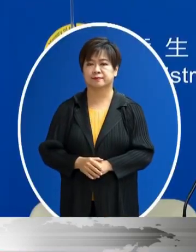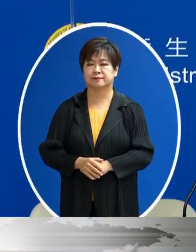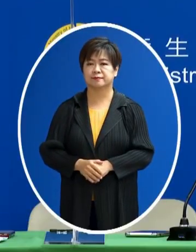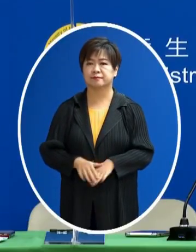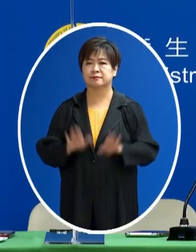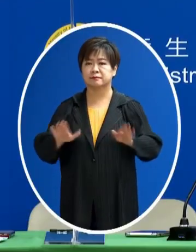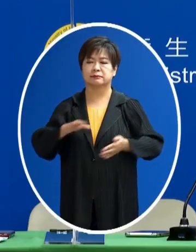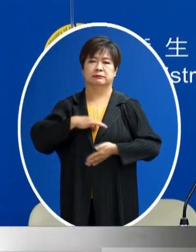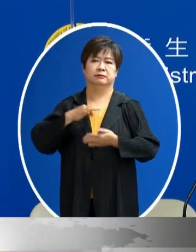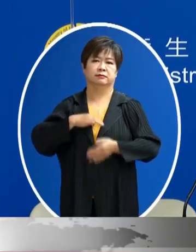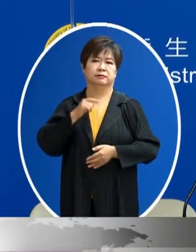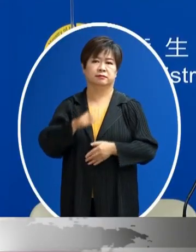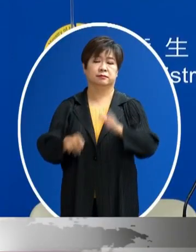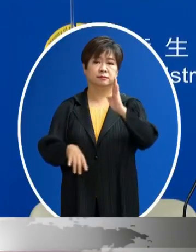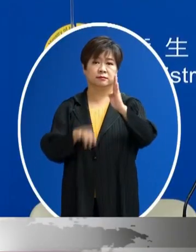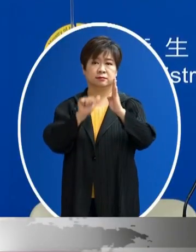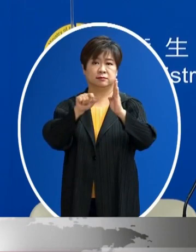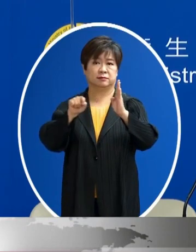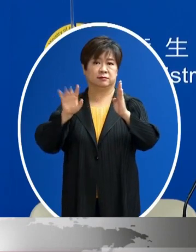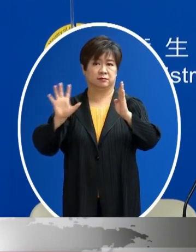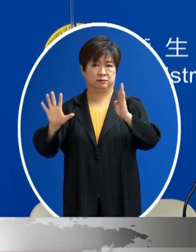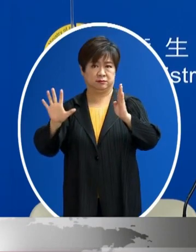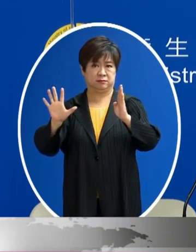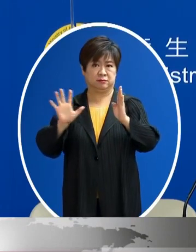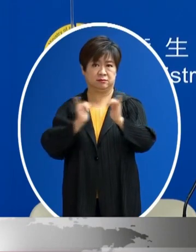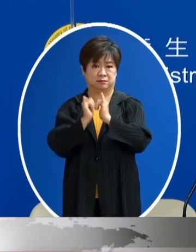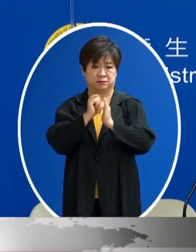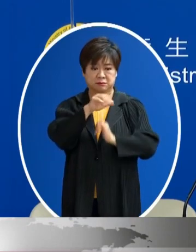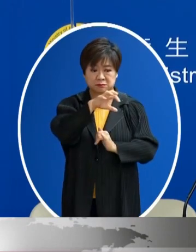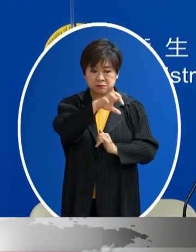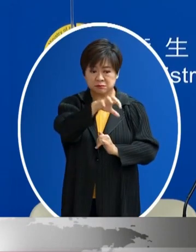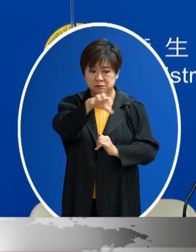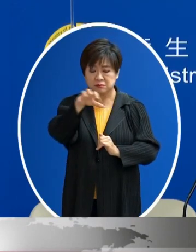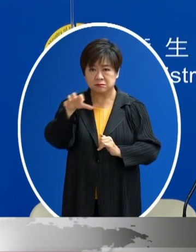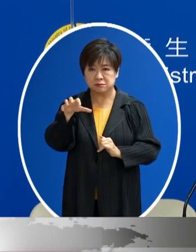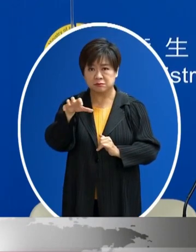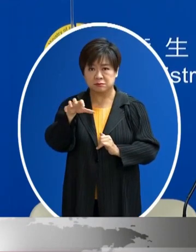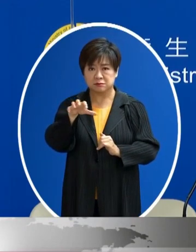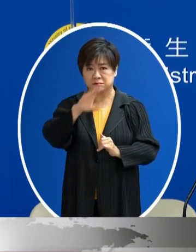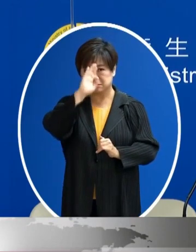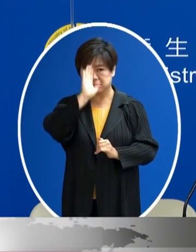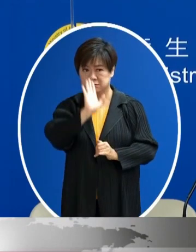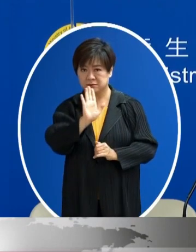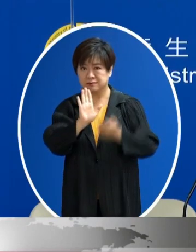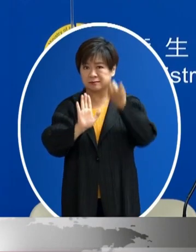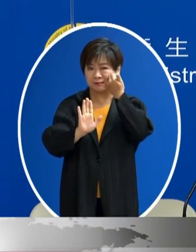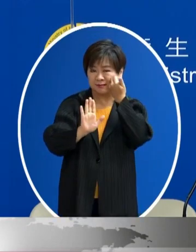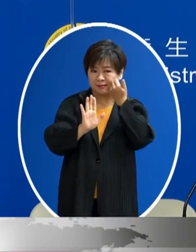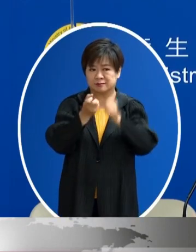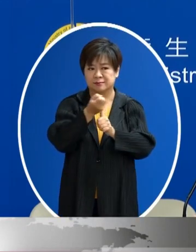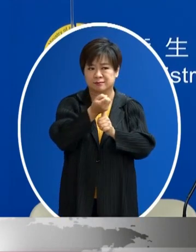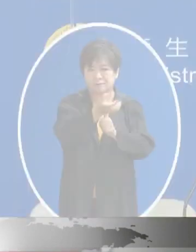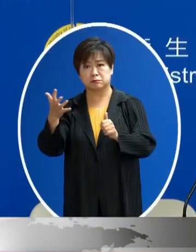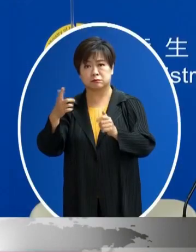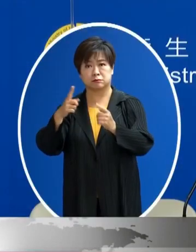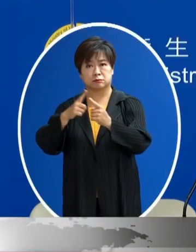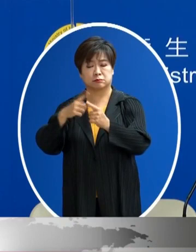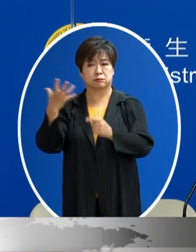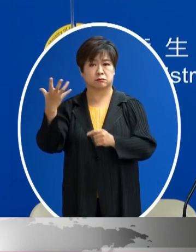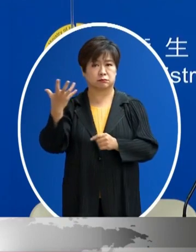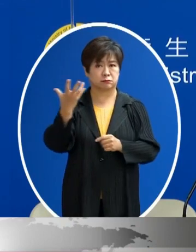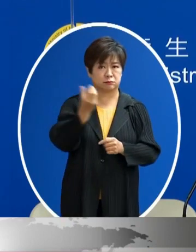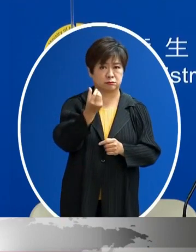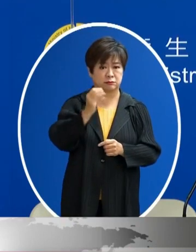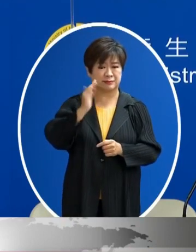还是 What we are concerned about now is the possibility that BA.5 has already spread in the community. This newest subvariant